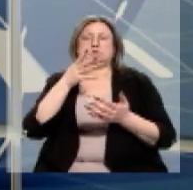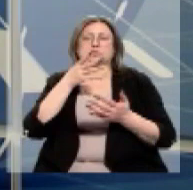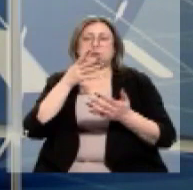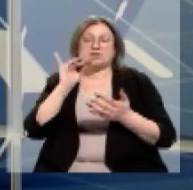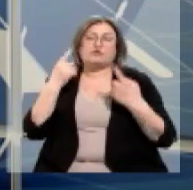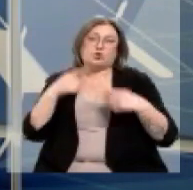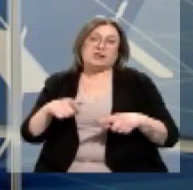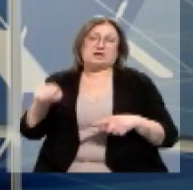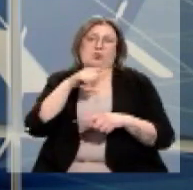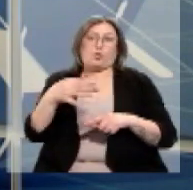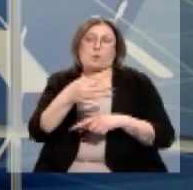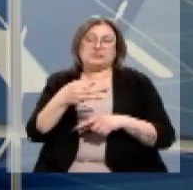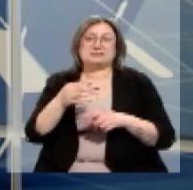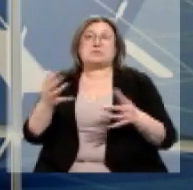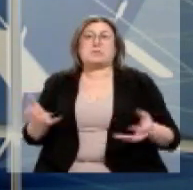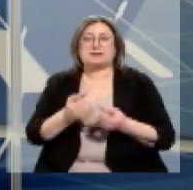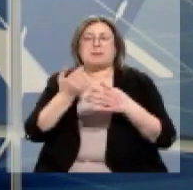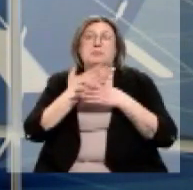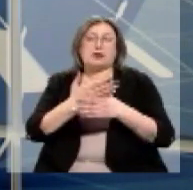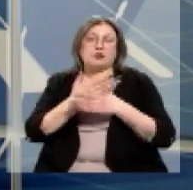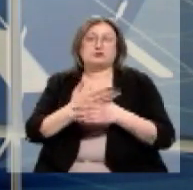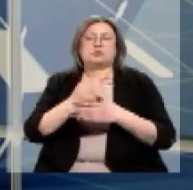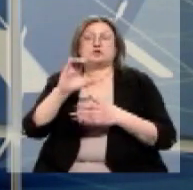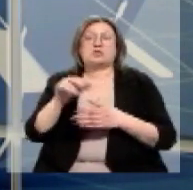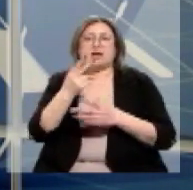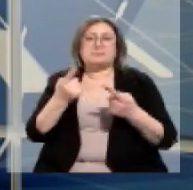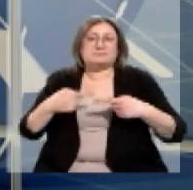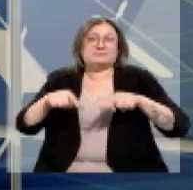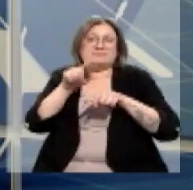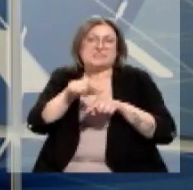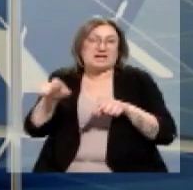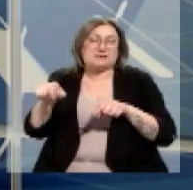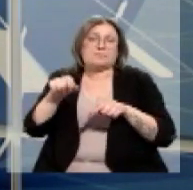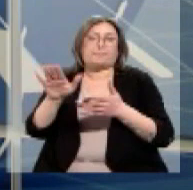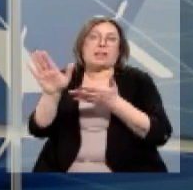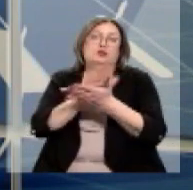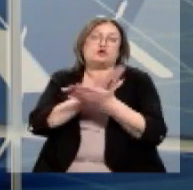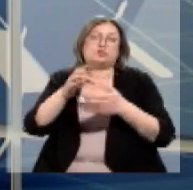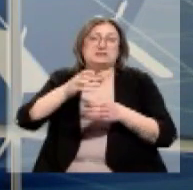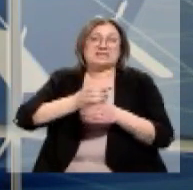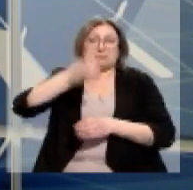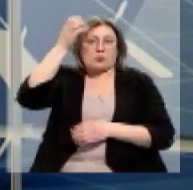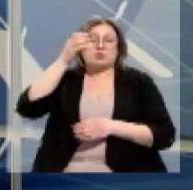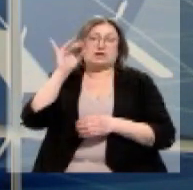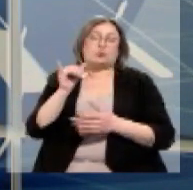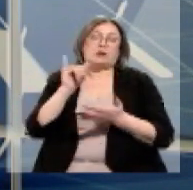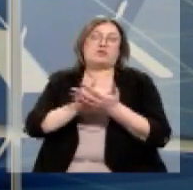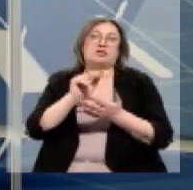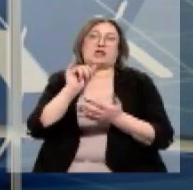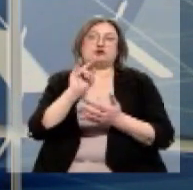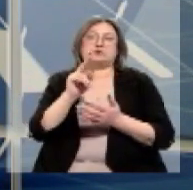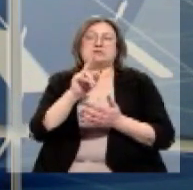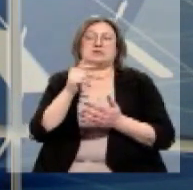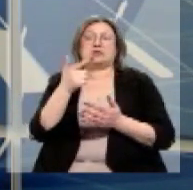как и в других регионах области, спасатели помогают социально уязвимым слоям населения чистить дымоходы и устанавливают датчики